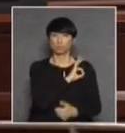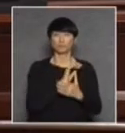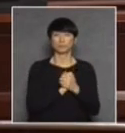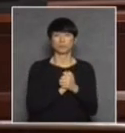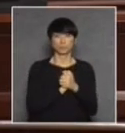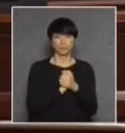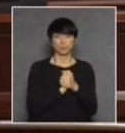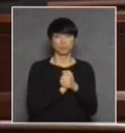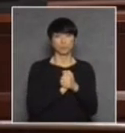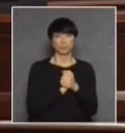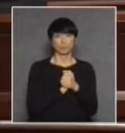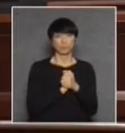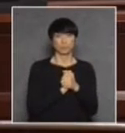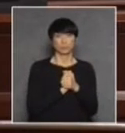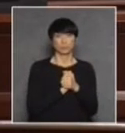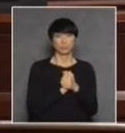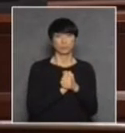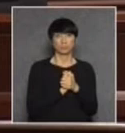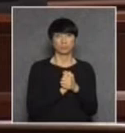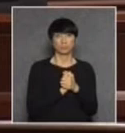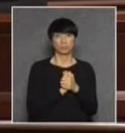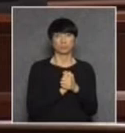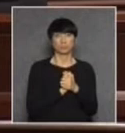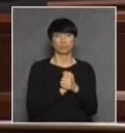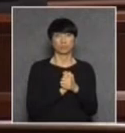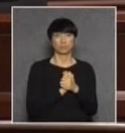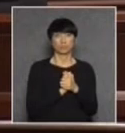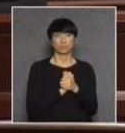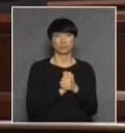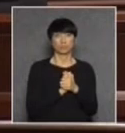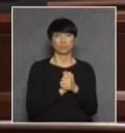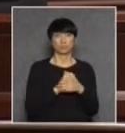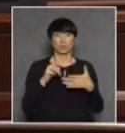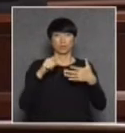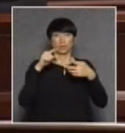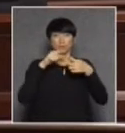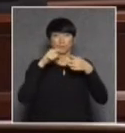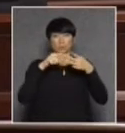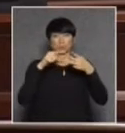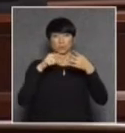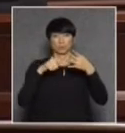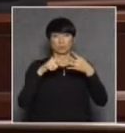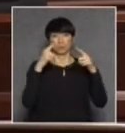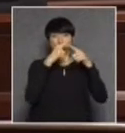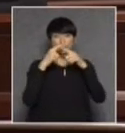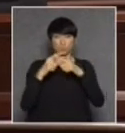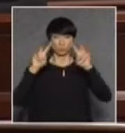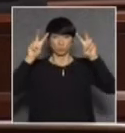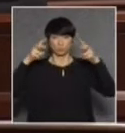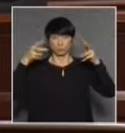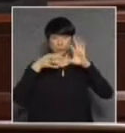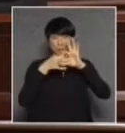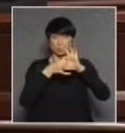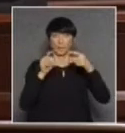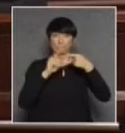就佢抽起咗四個呢一個有關民生嘅項目啦，包括